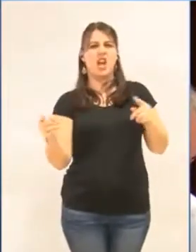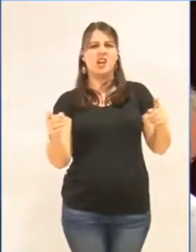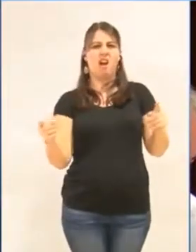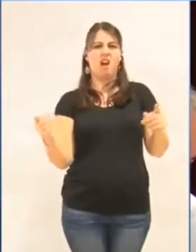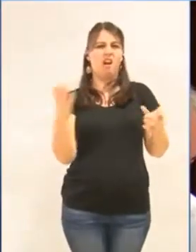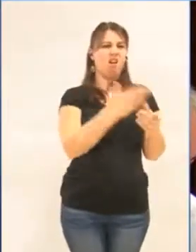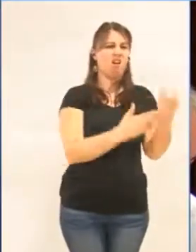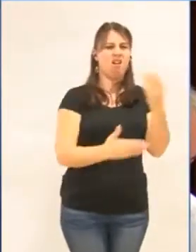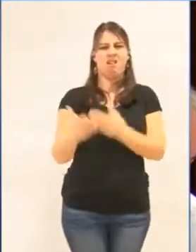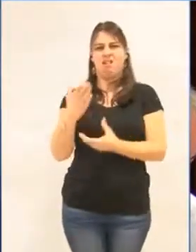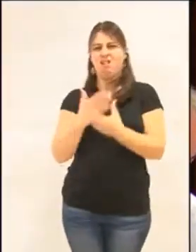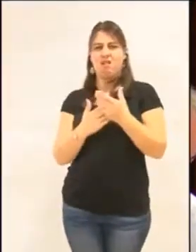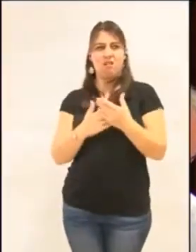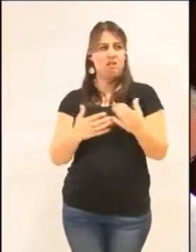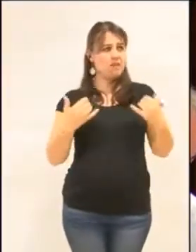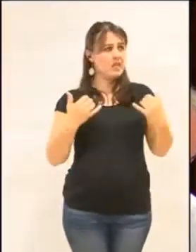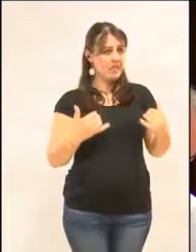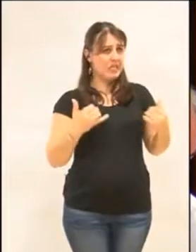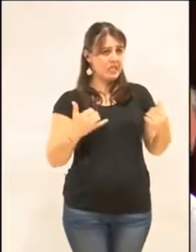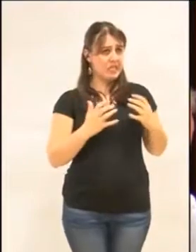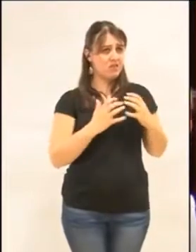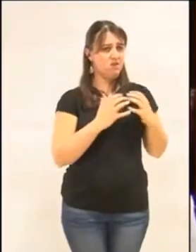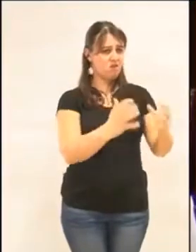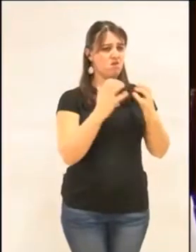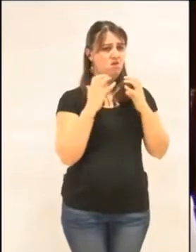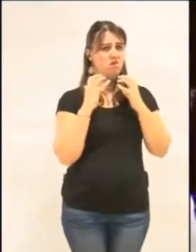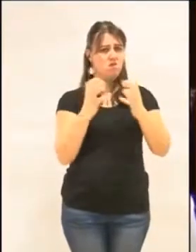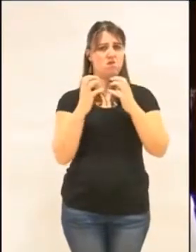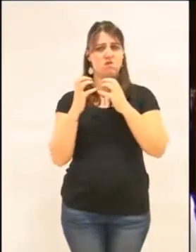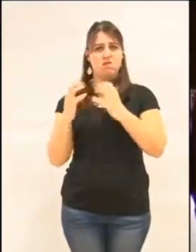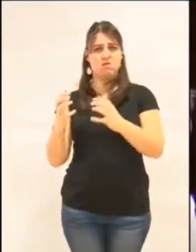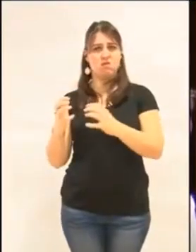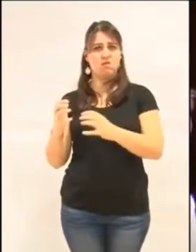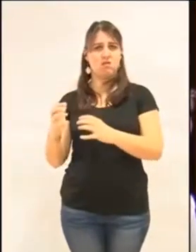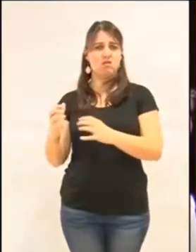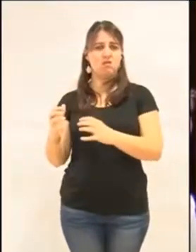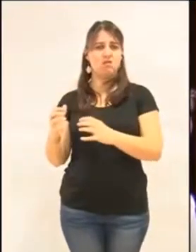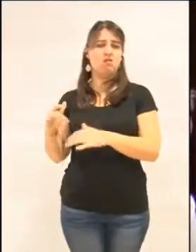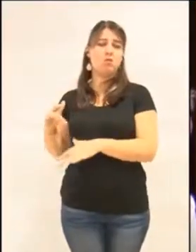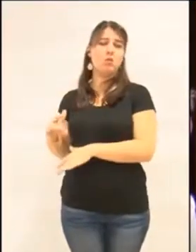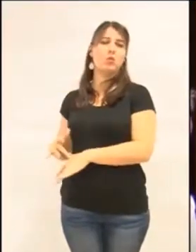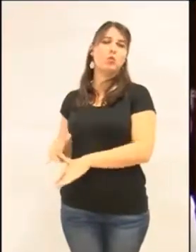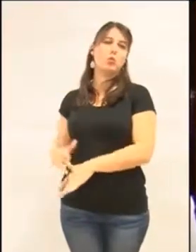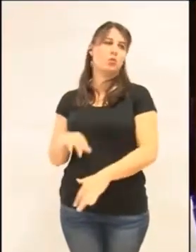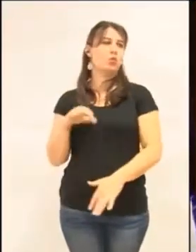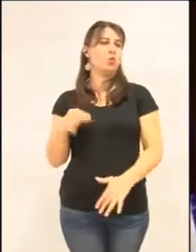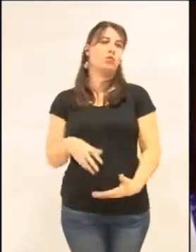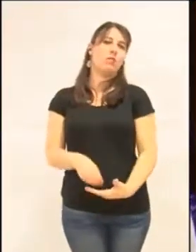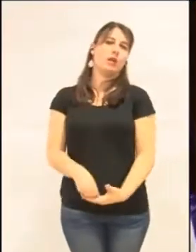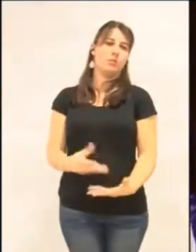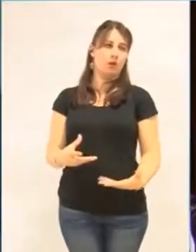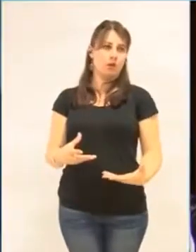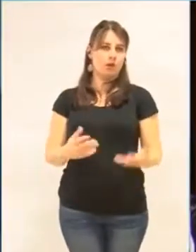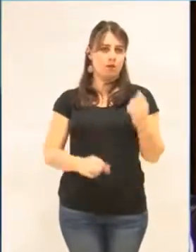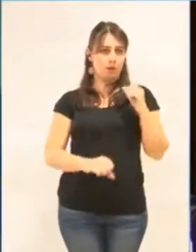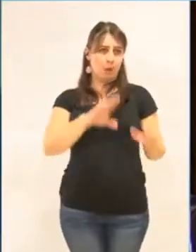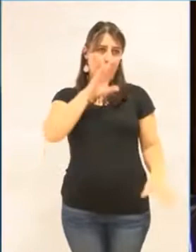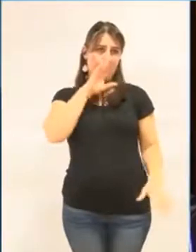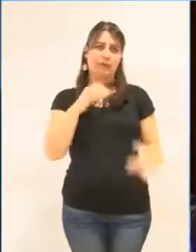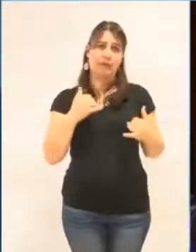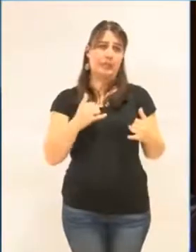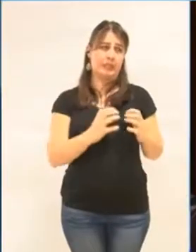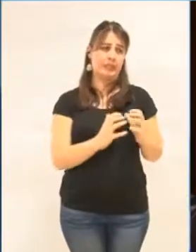autres. Chacun ici sur ces bancs a joué à ce jeu, malheureusement. Chacun ici sur ces